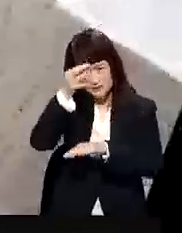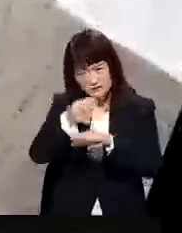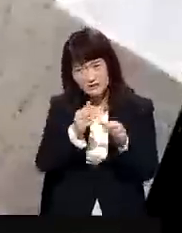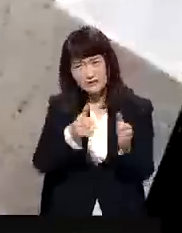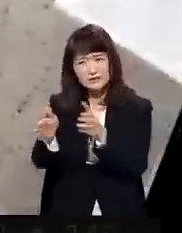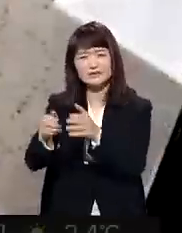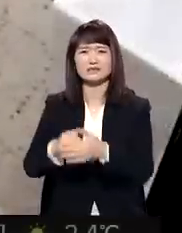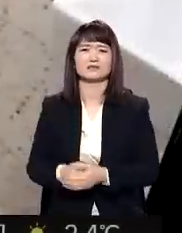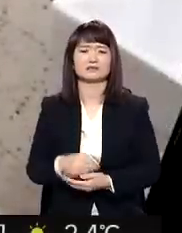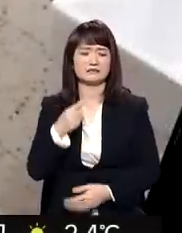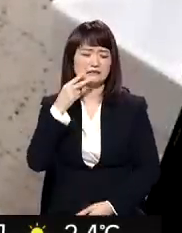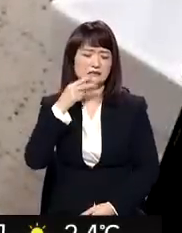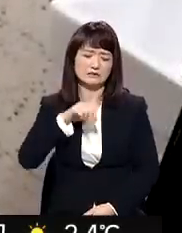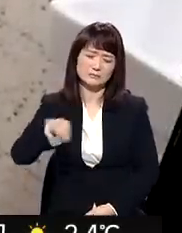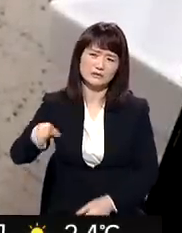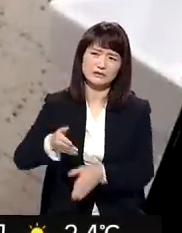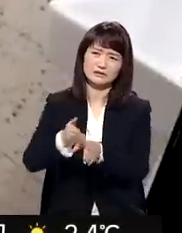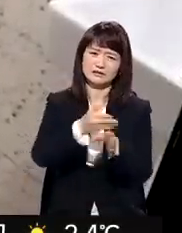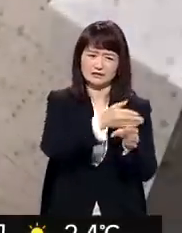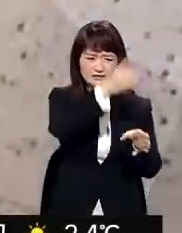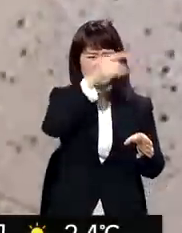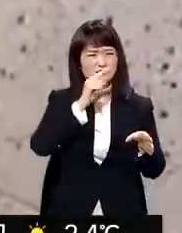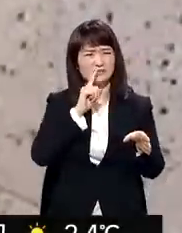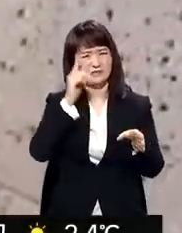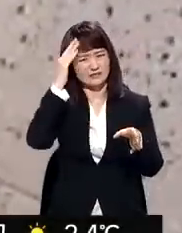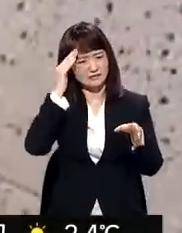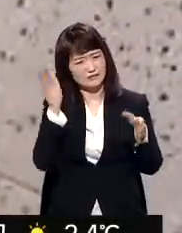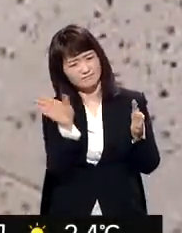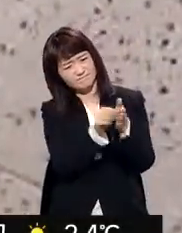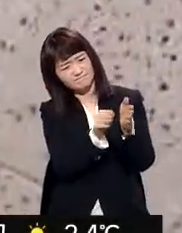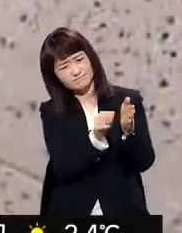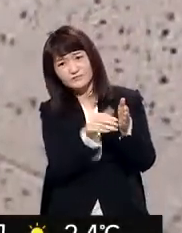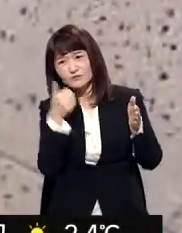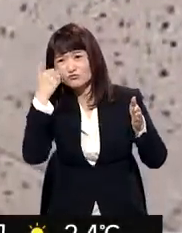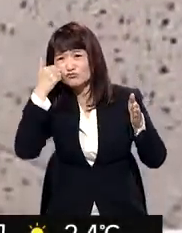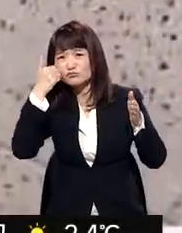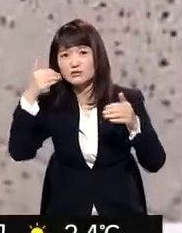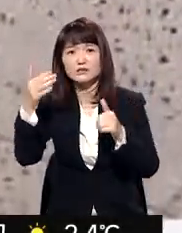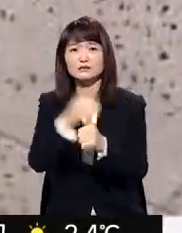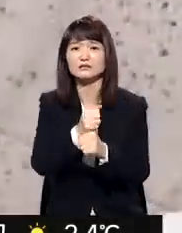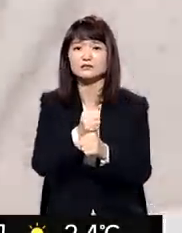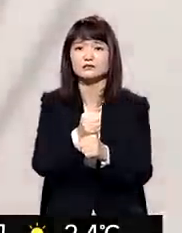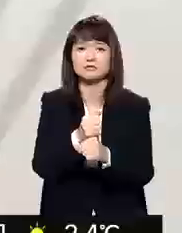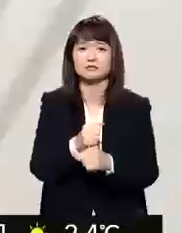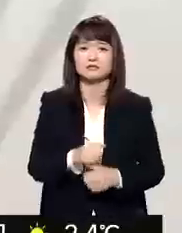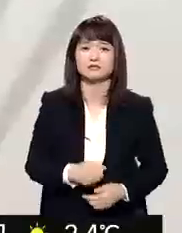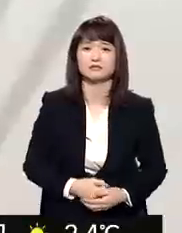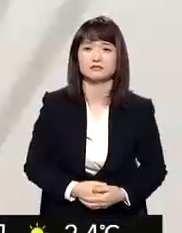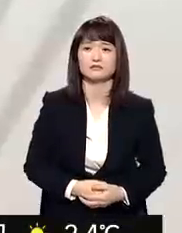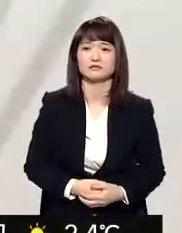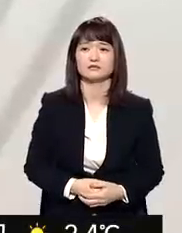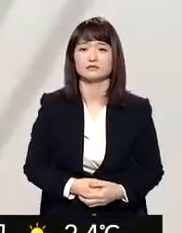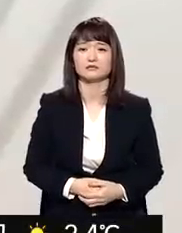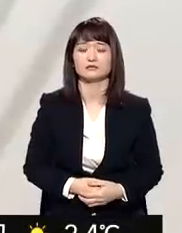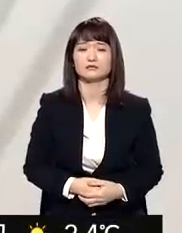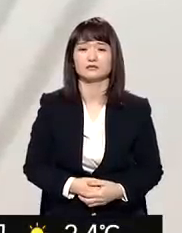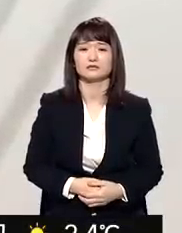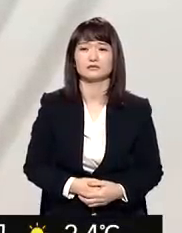그냥 담뱃재를 위한 벽면에 검은 자국들 어떤 놈이야 자 이기자이